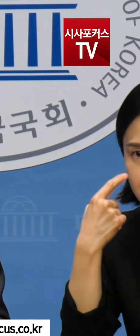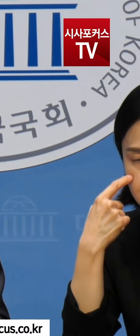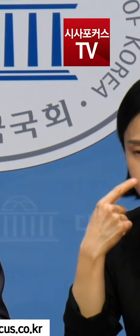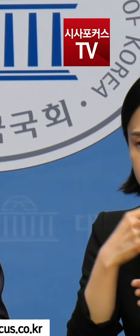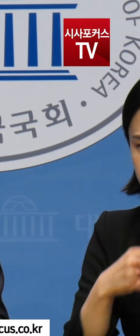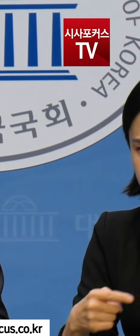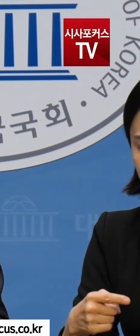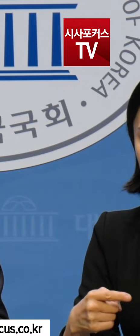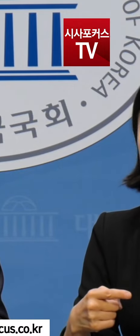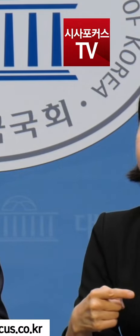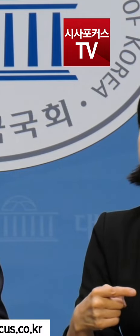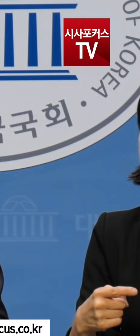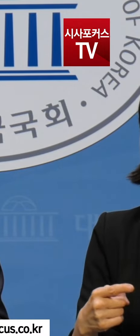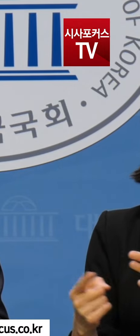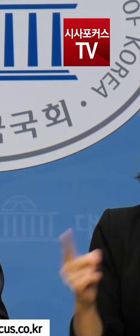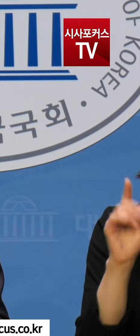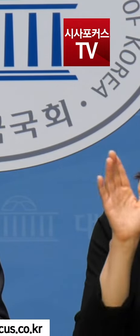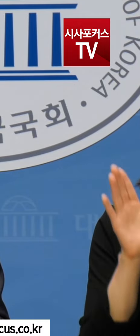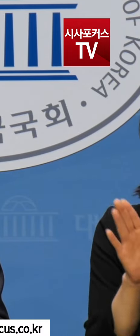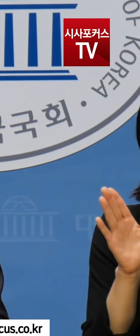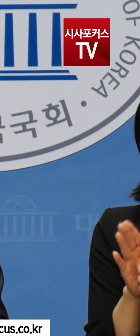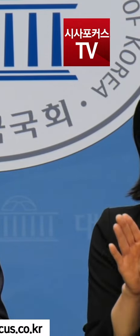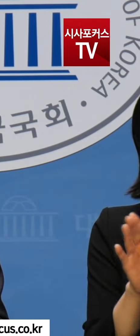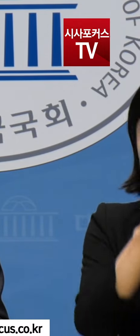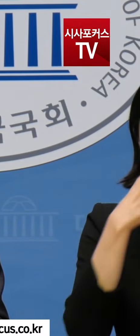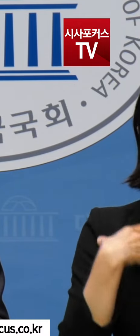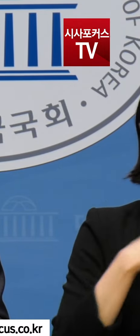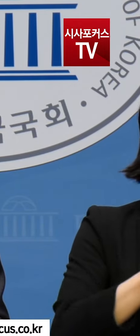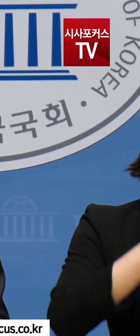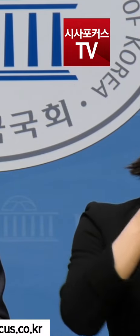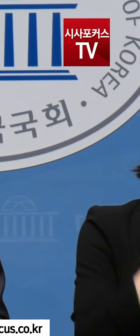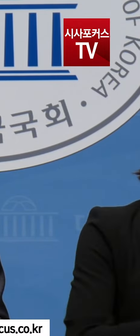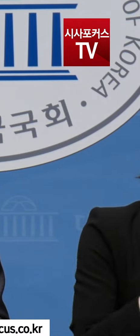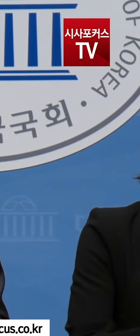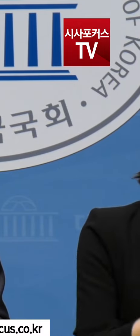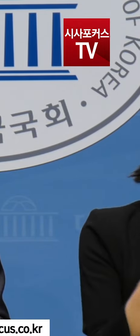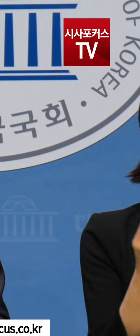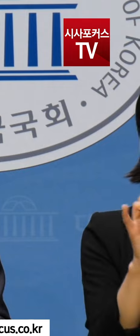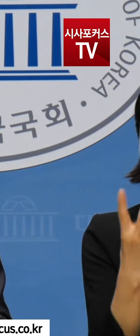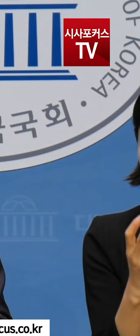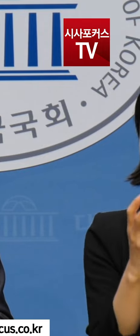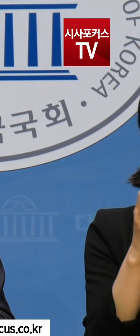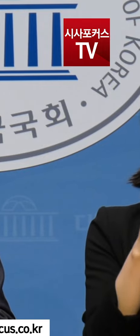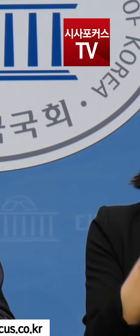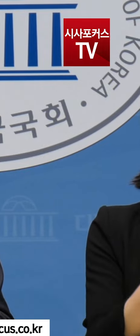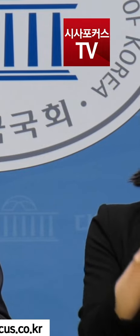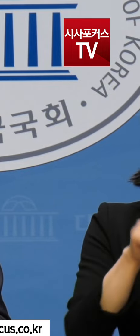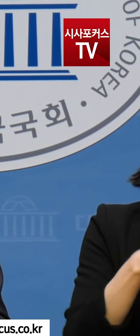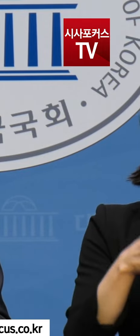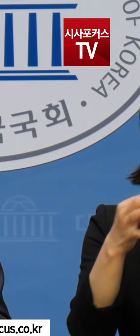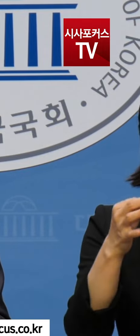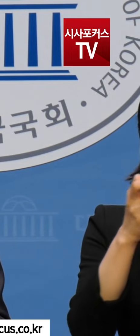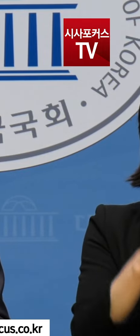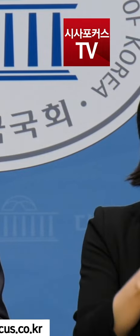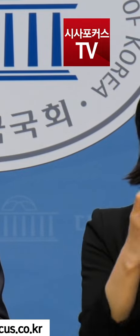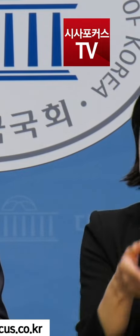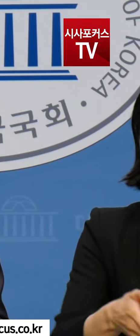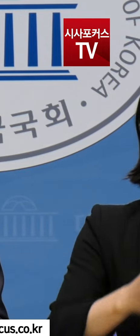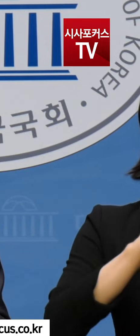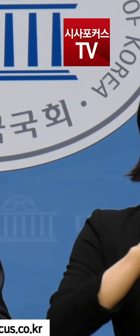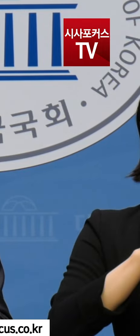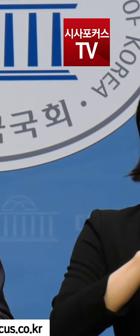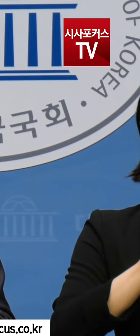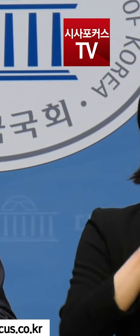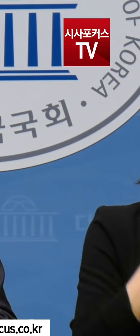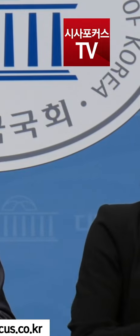정부의 전향적인 태도를 촉구하며 일회용품 관련 규제를 재수립하고 일관된 환경정책을 추진할